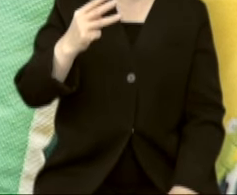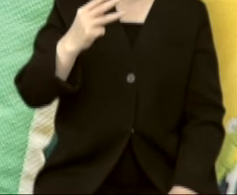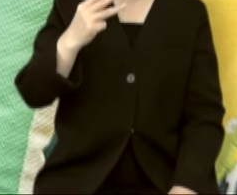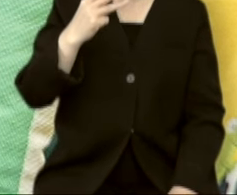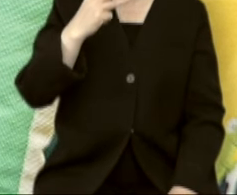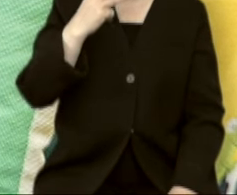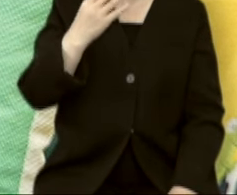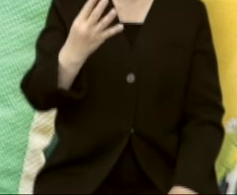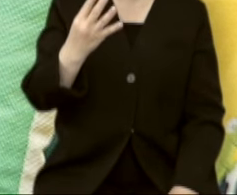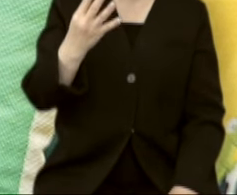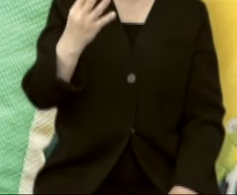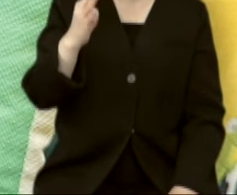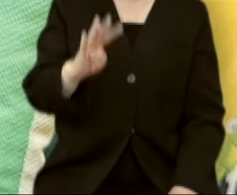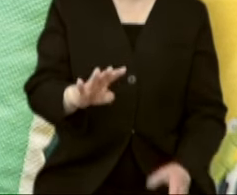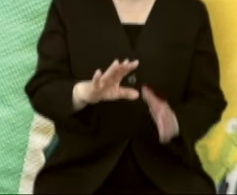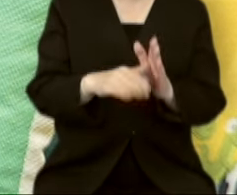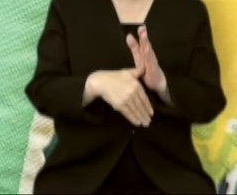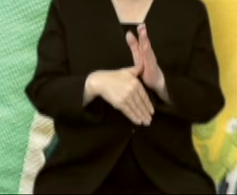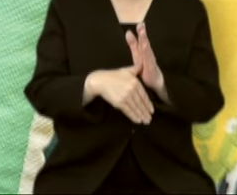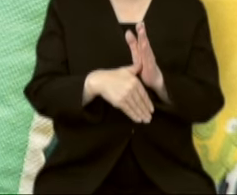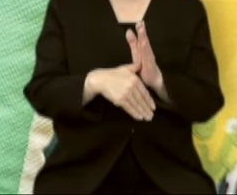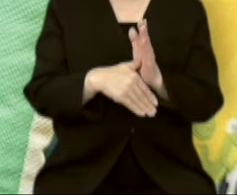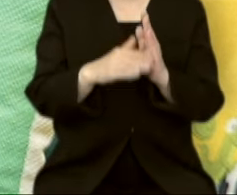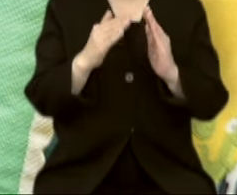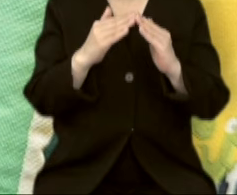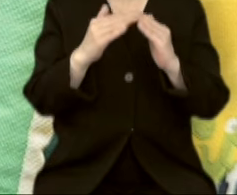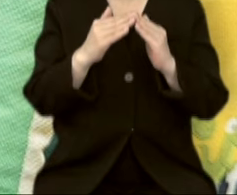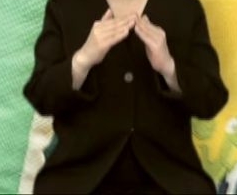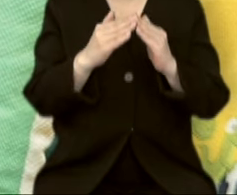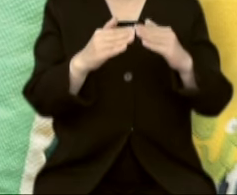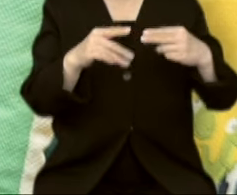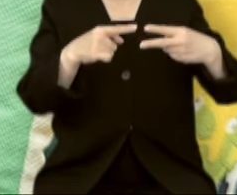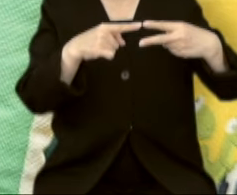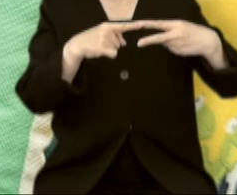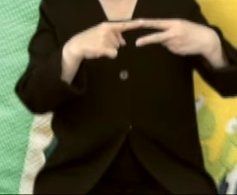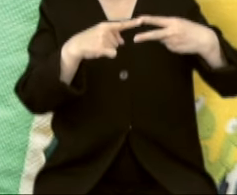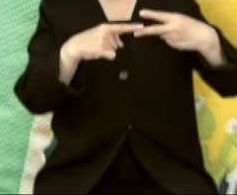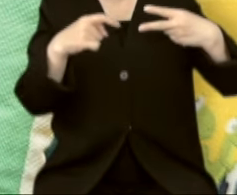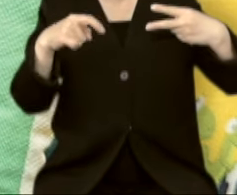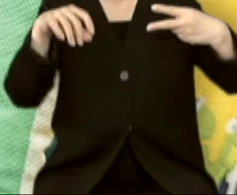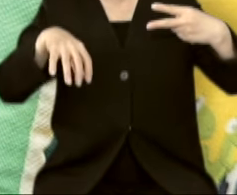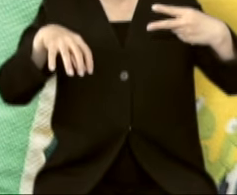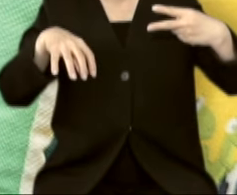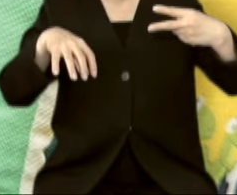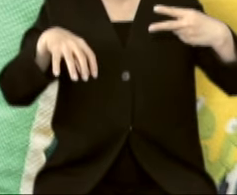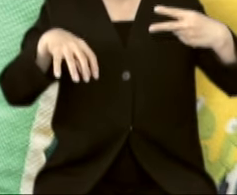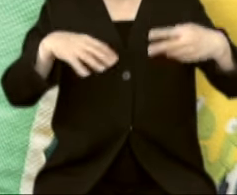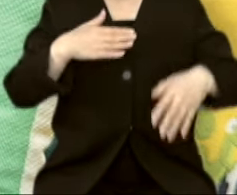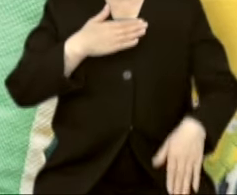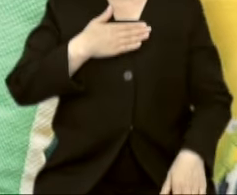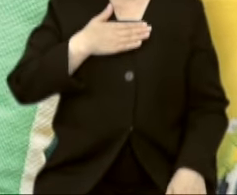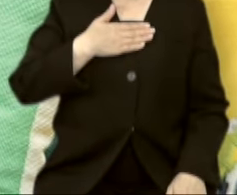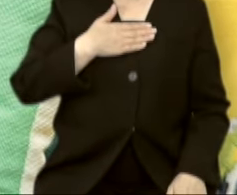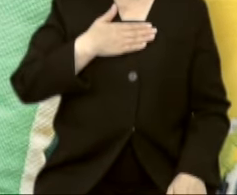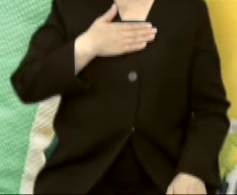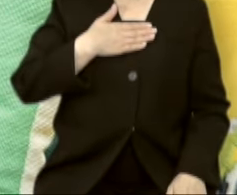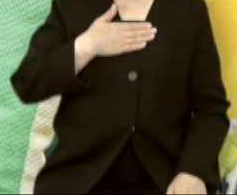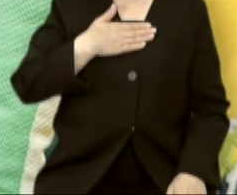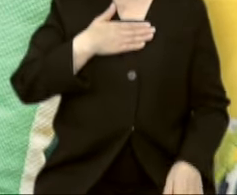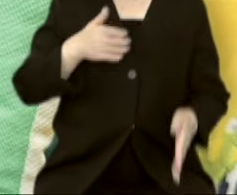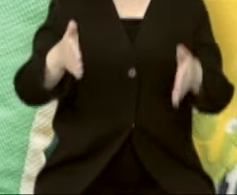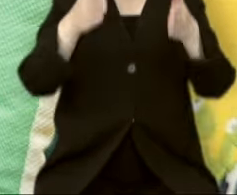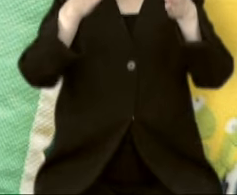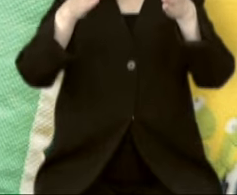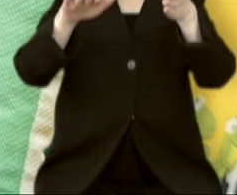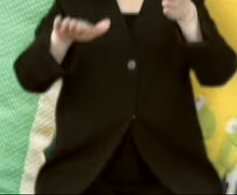4살 정도 어린 나이에 저희 집이 동대문에 있었는데 저희 집이 길보다 조금 낮은 지대여서